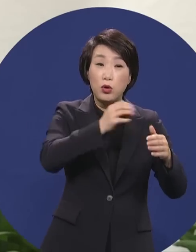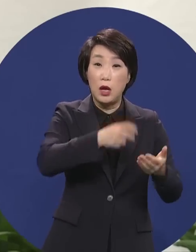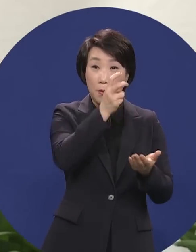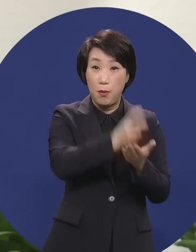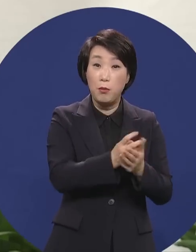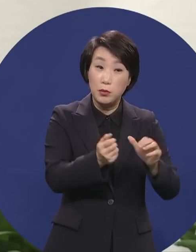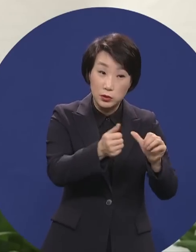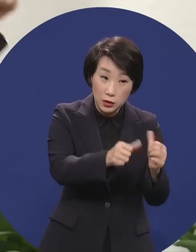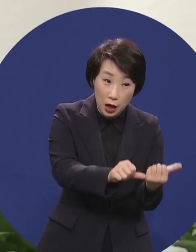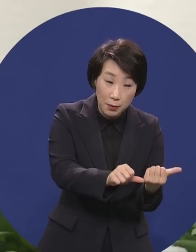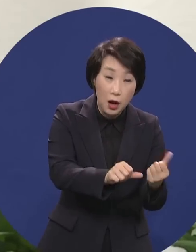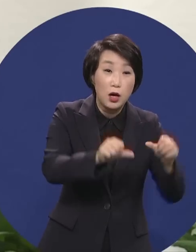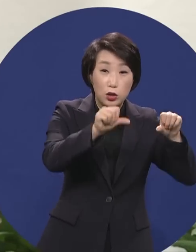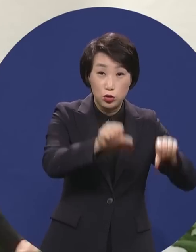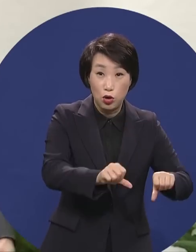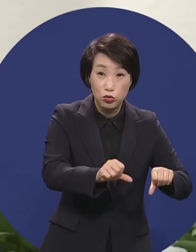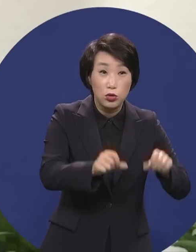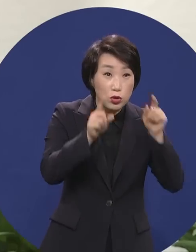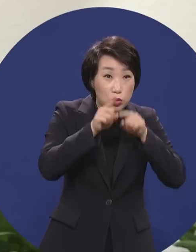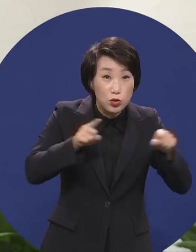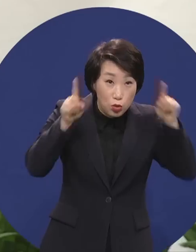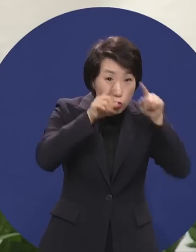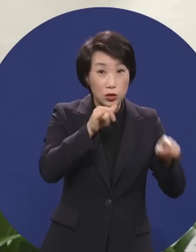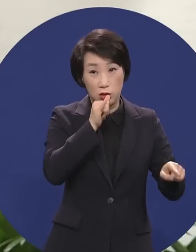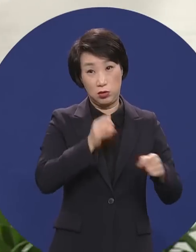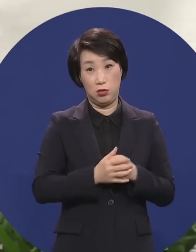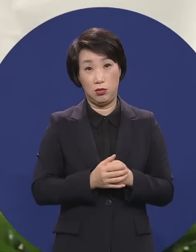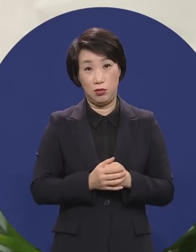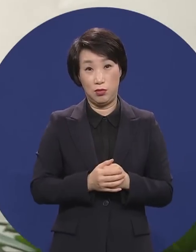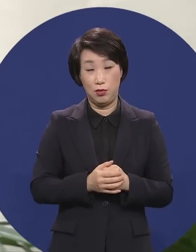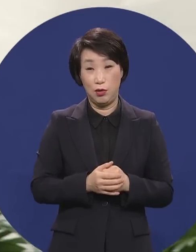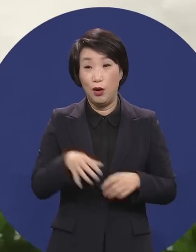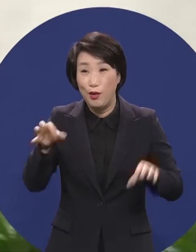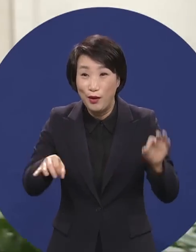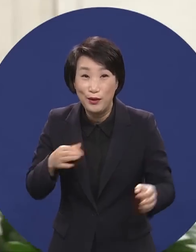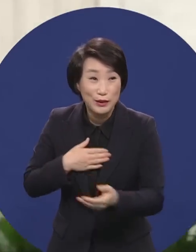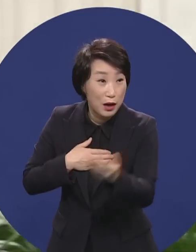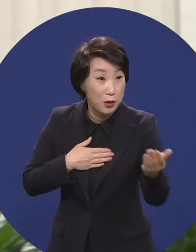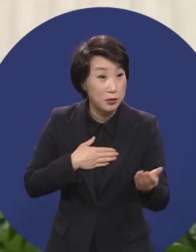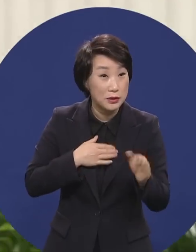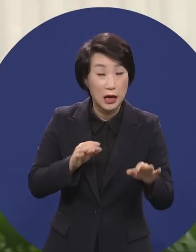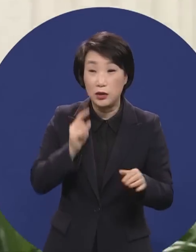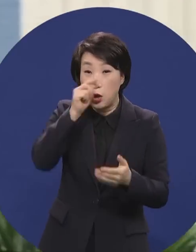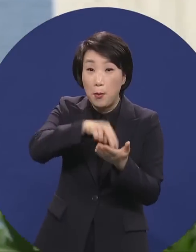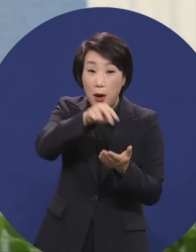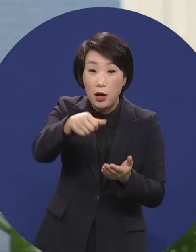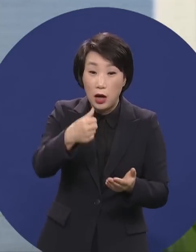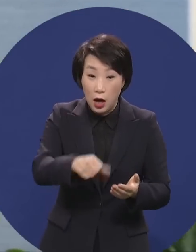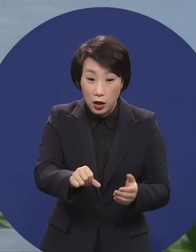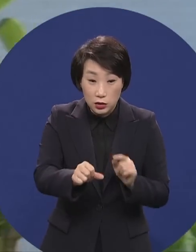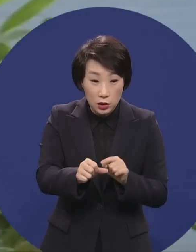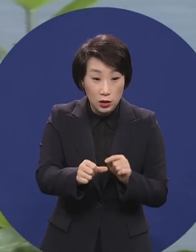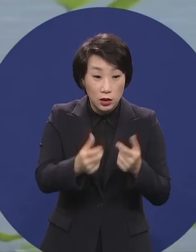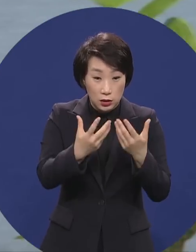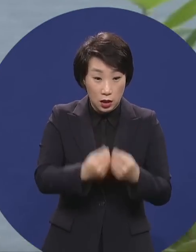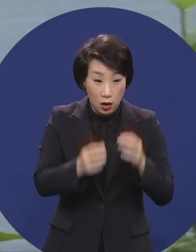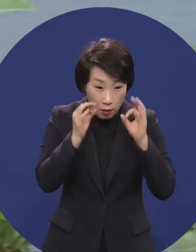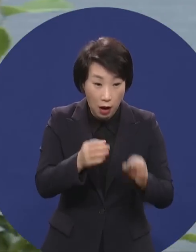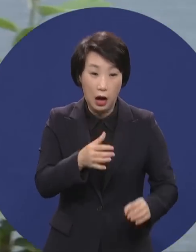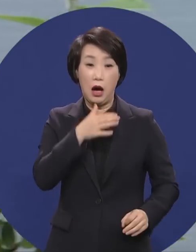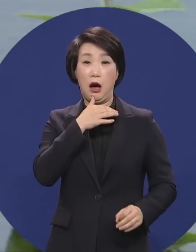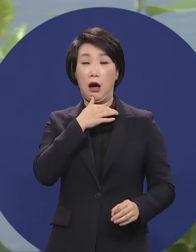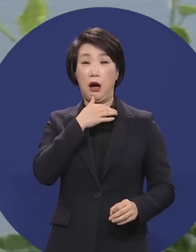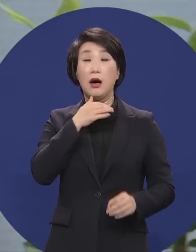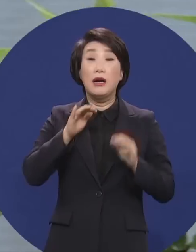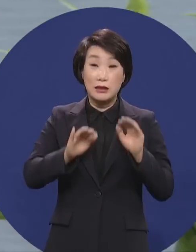앞에 사망과 저주와 지옥이 있고, 그렇기 때문에 이 탕자의 비유를 통해서 느끼는 게 뭐예요?